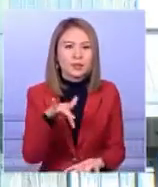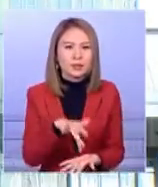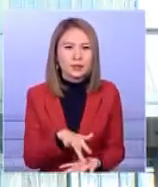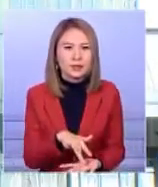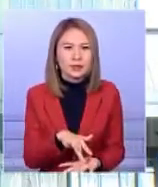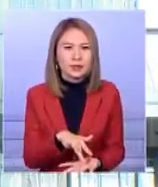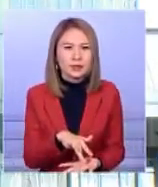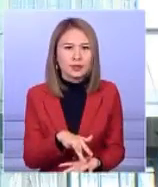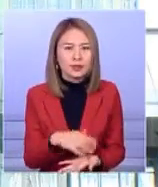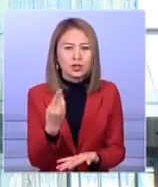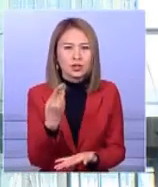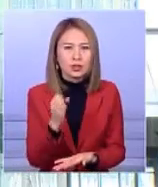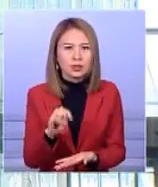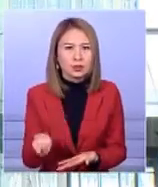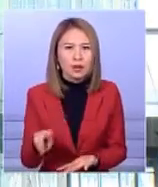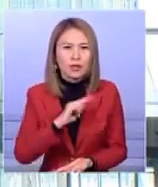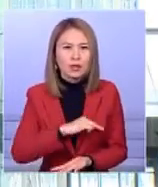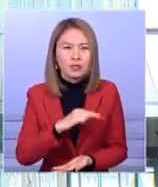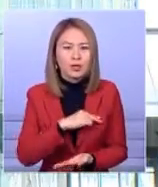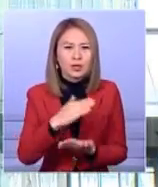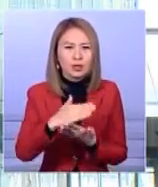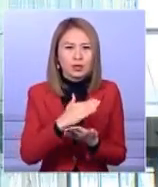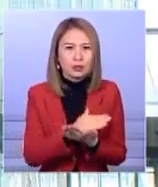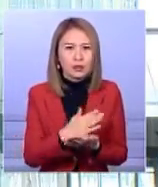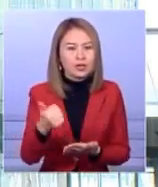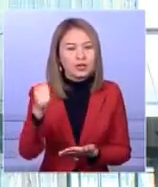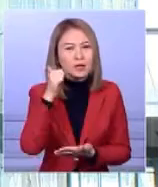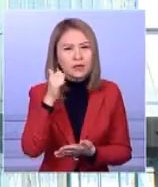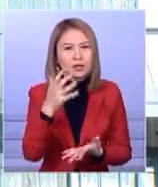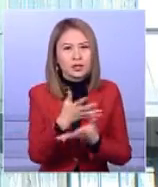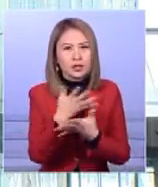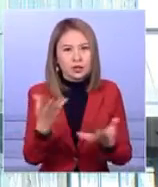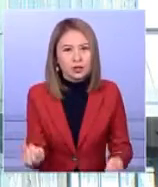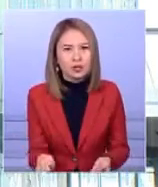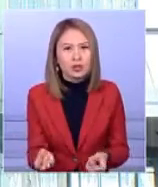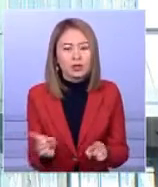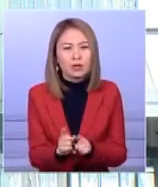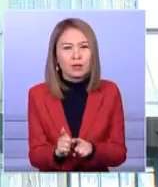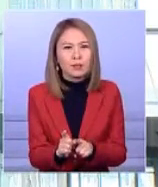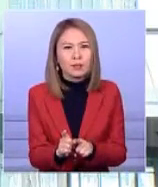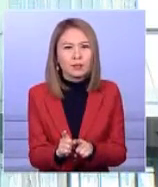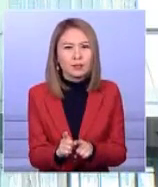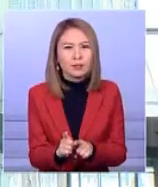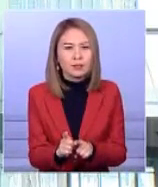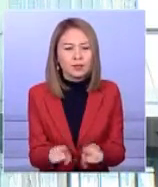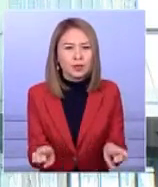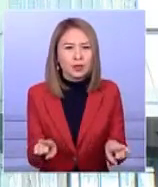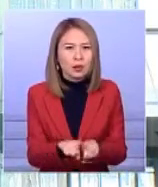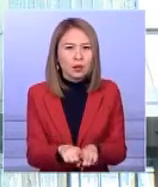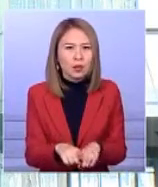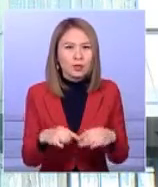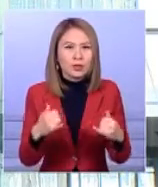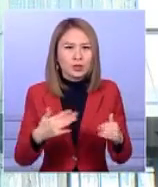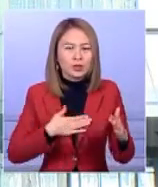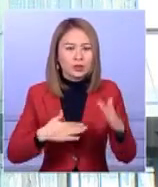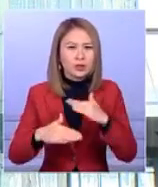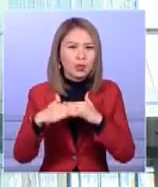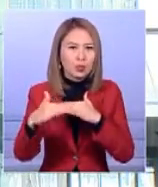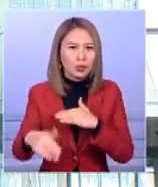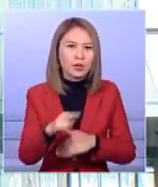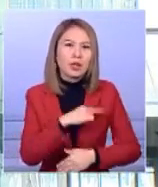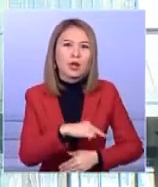орталықтары штаттық режимде жұмыс жасап жатыр. Ертеңгі күні біз жексенбі күні осы біздің фронт офистерге